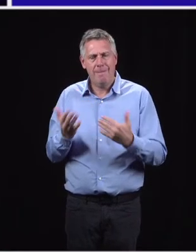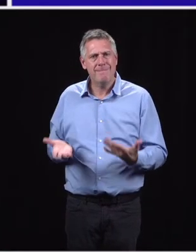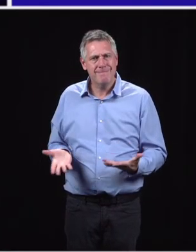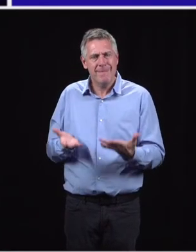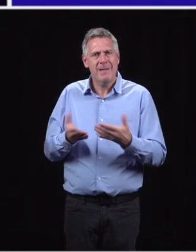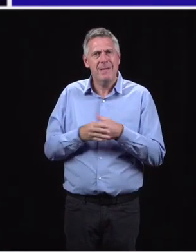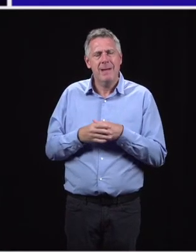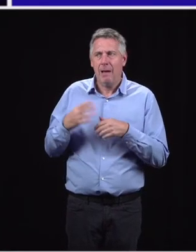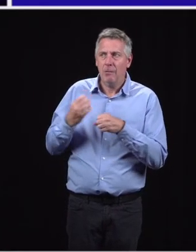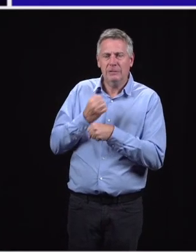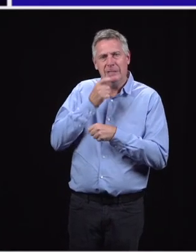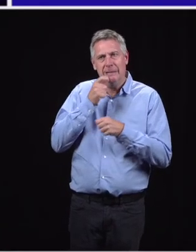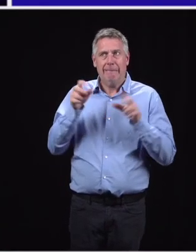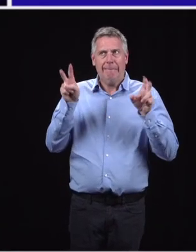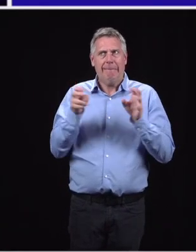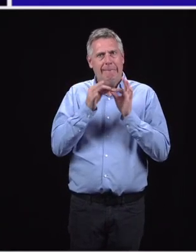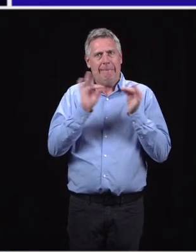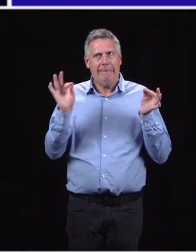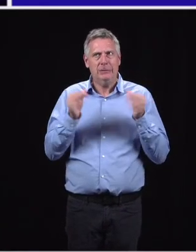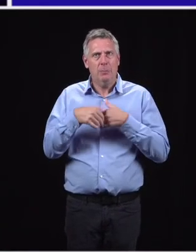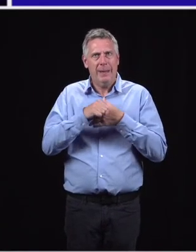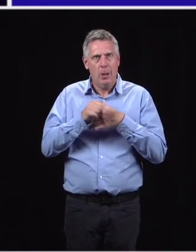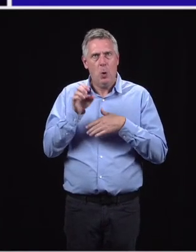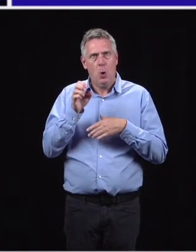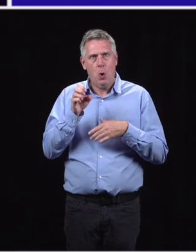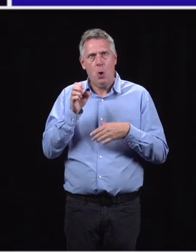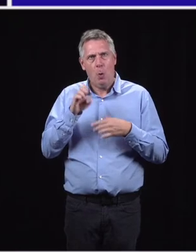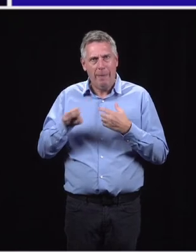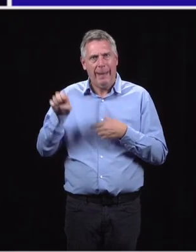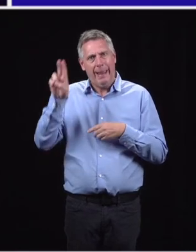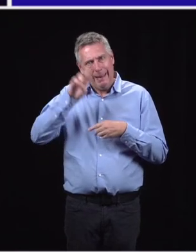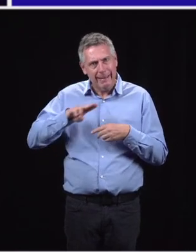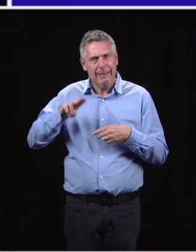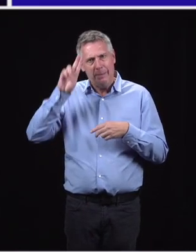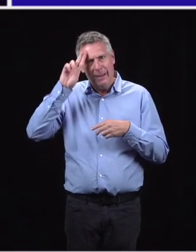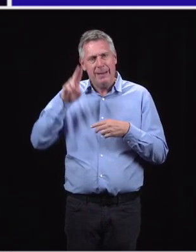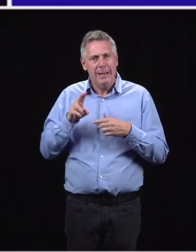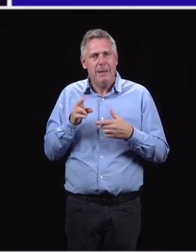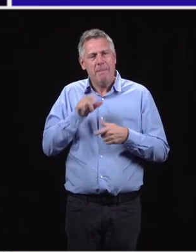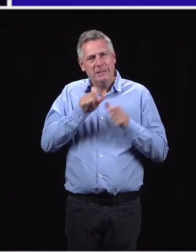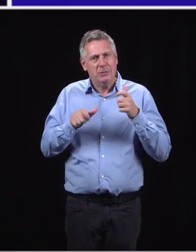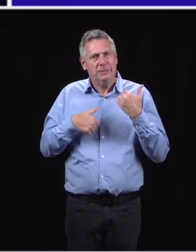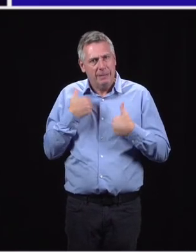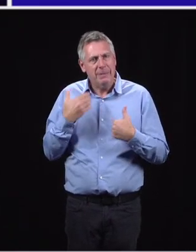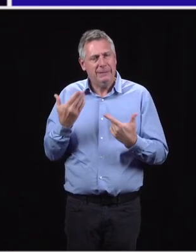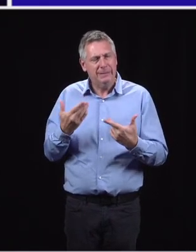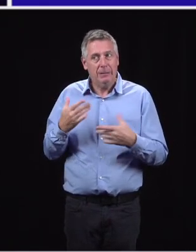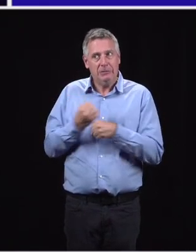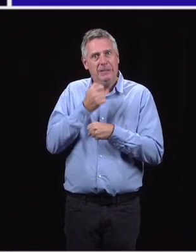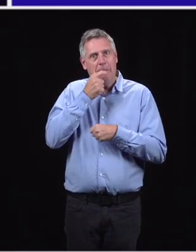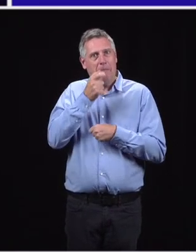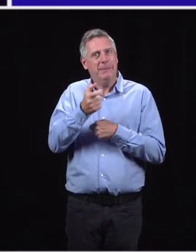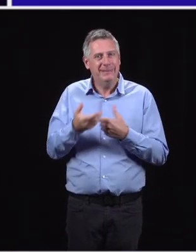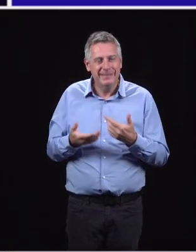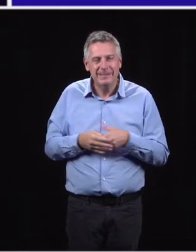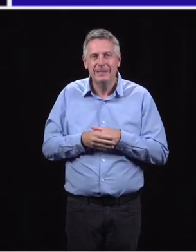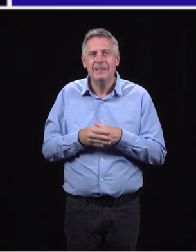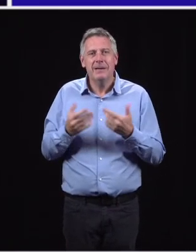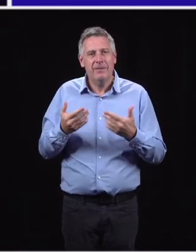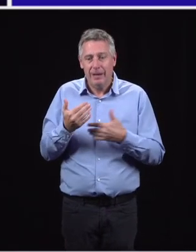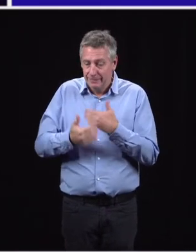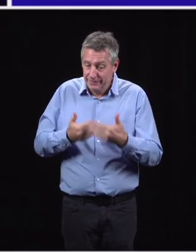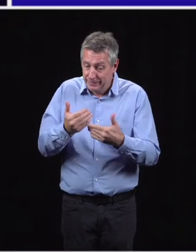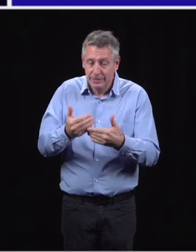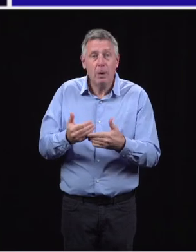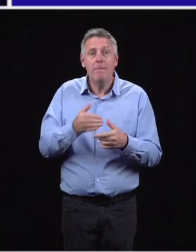donc voilà donc on repart pour deux semaines avec du coup tout le monde donc c'est c'est pas seulement